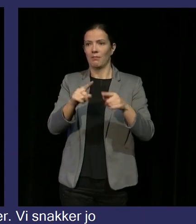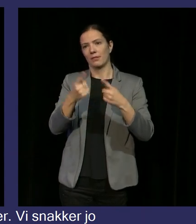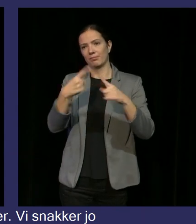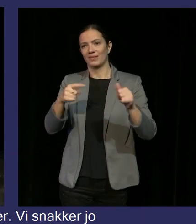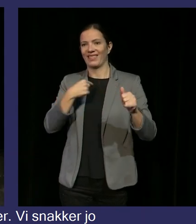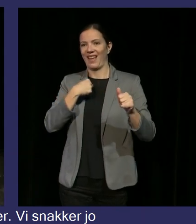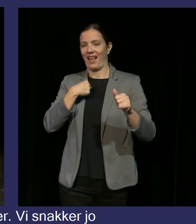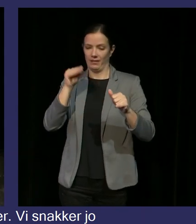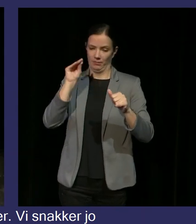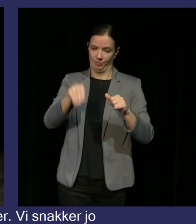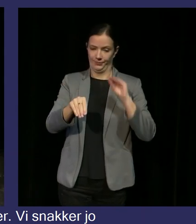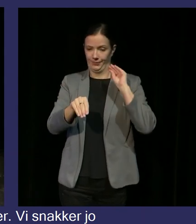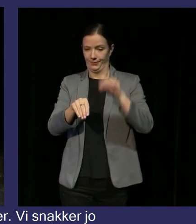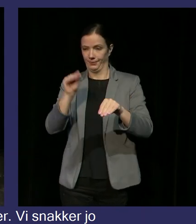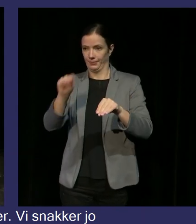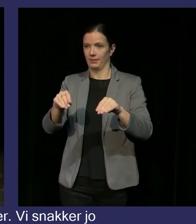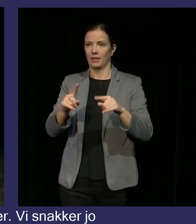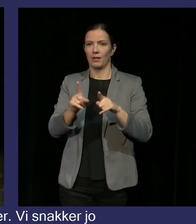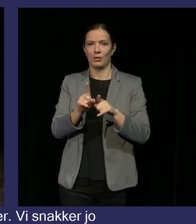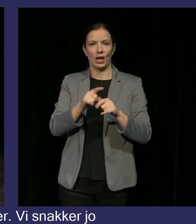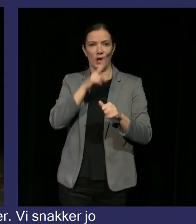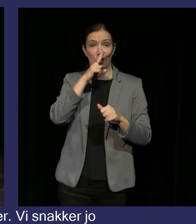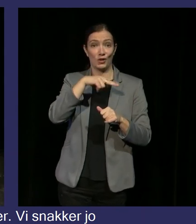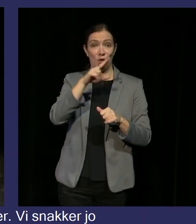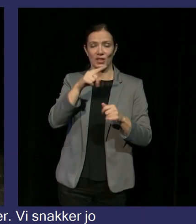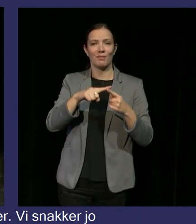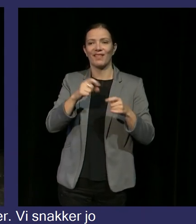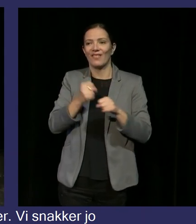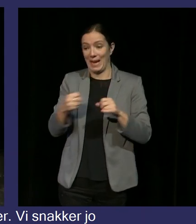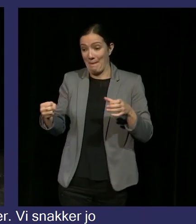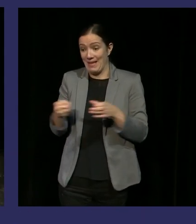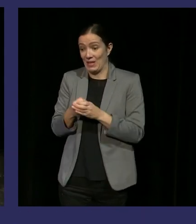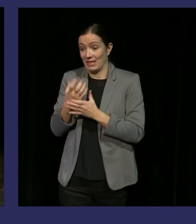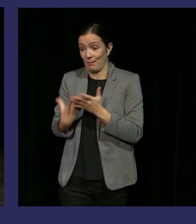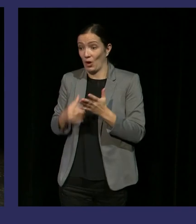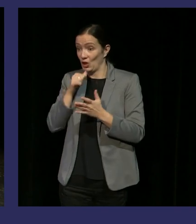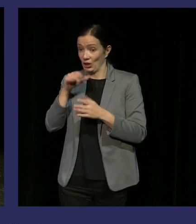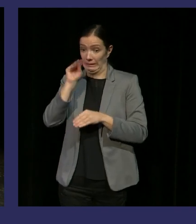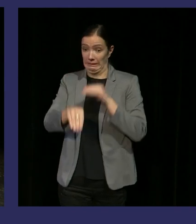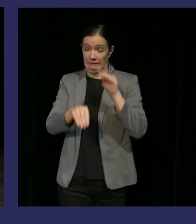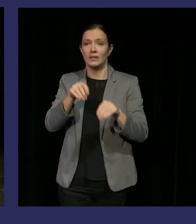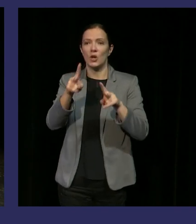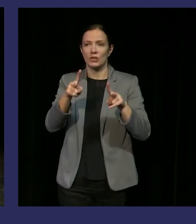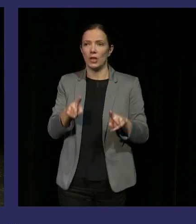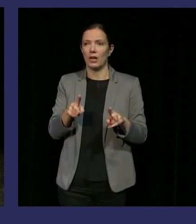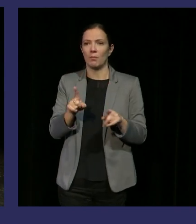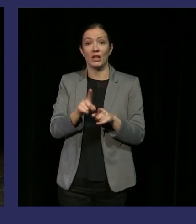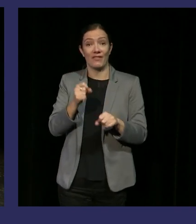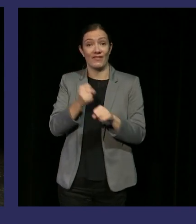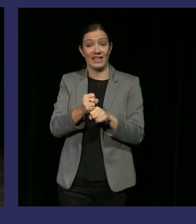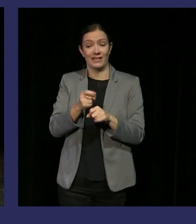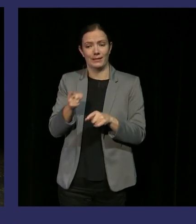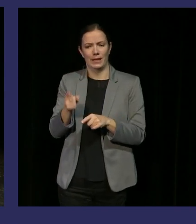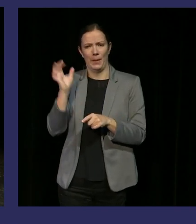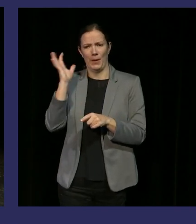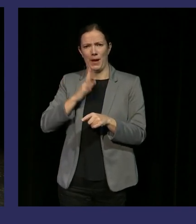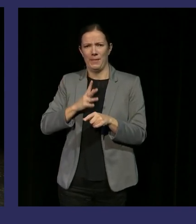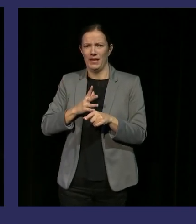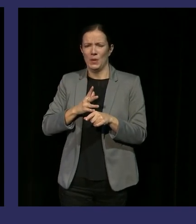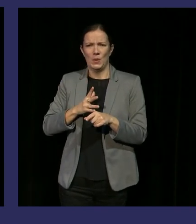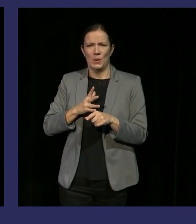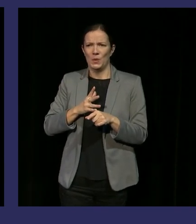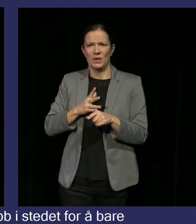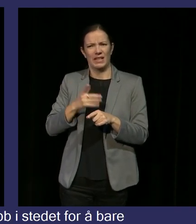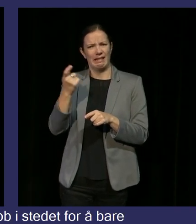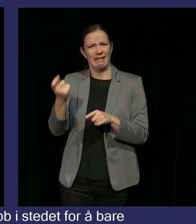dialekter, vi snakker jo ikke bare om nynorsk, det er en minoritetsspråk, hvor du virkelig har et problem med veldig